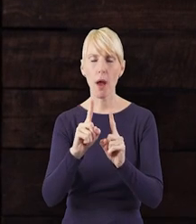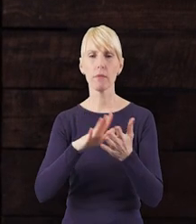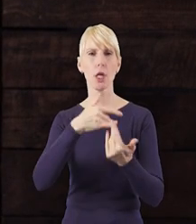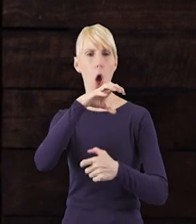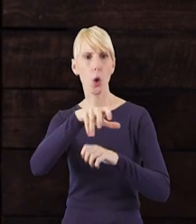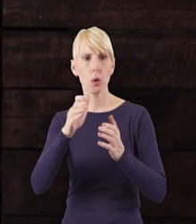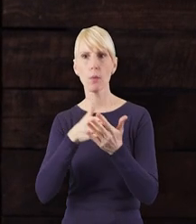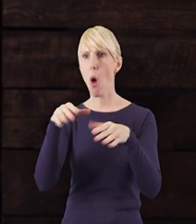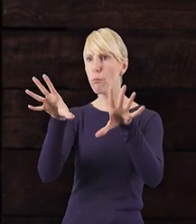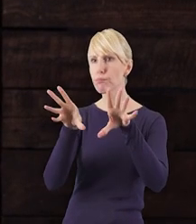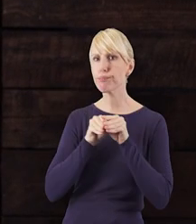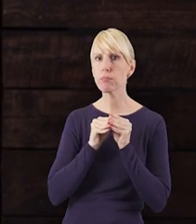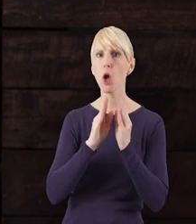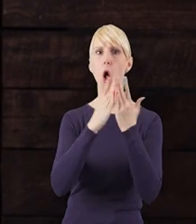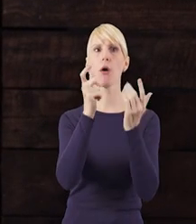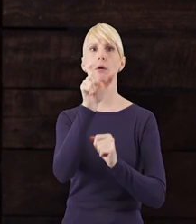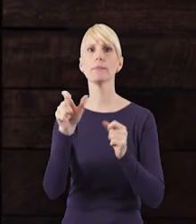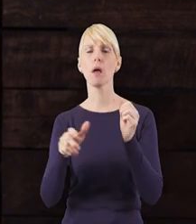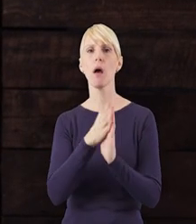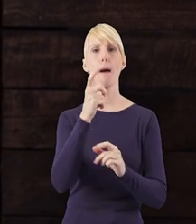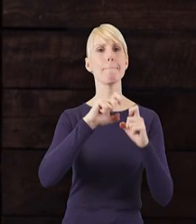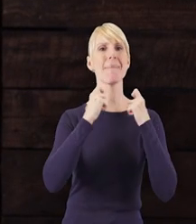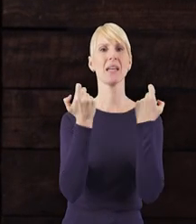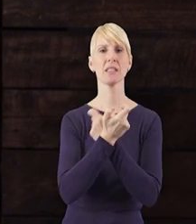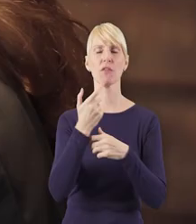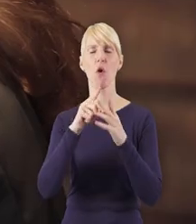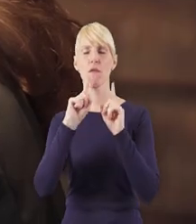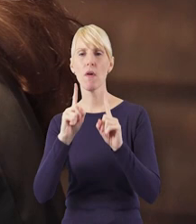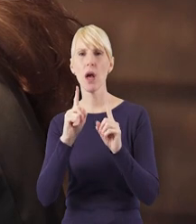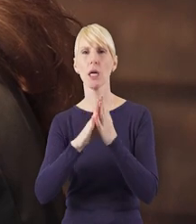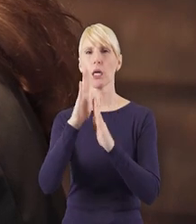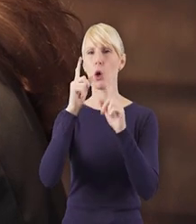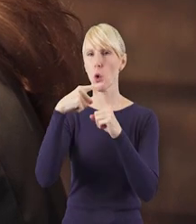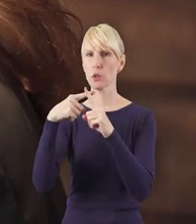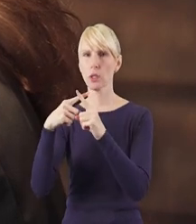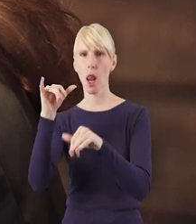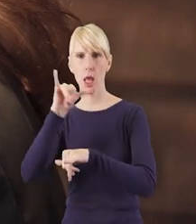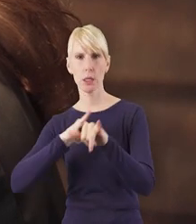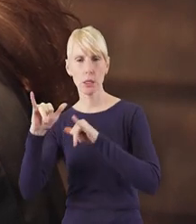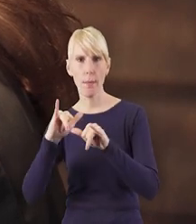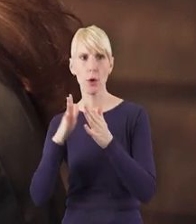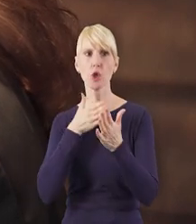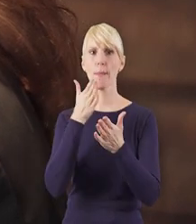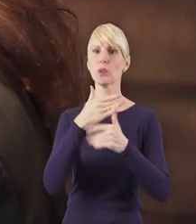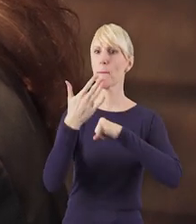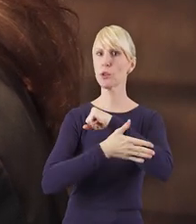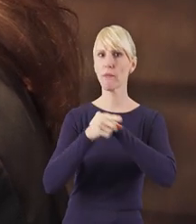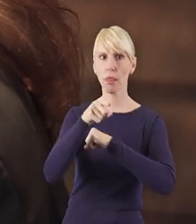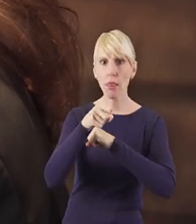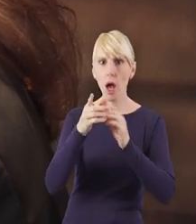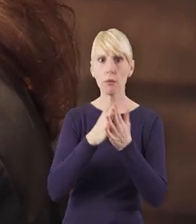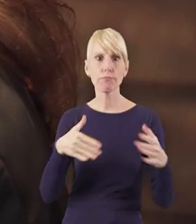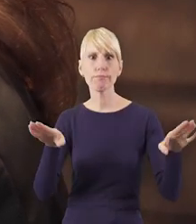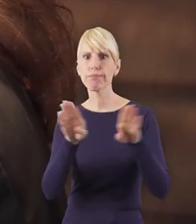za zadanie przejmowanie archiwów państwowych, kościelnych, samorządowych, aby na ich podstawie dokonywać aresztowań wszystkich